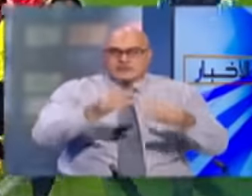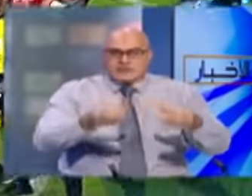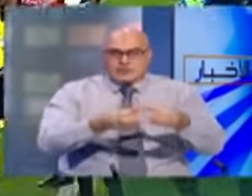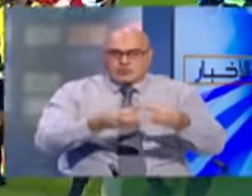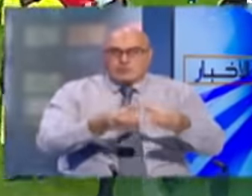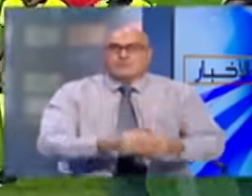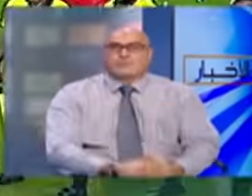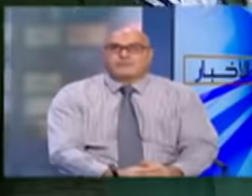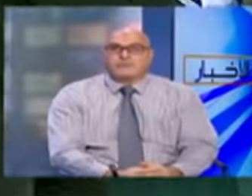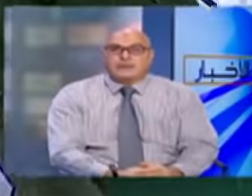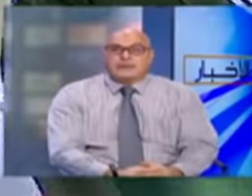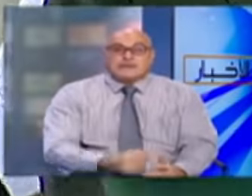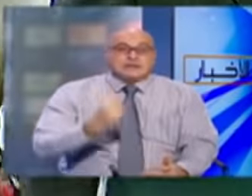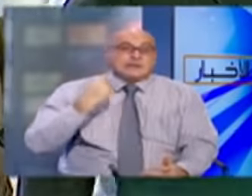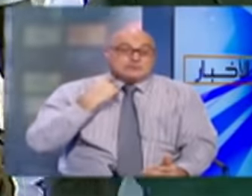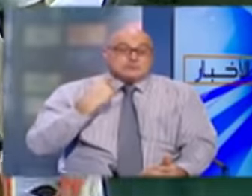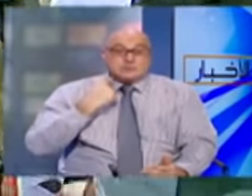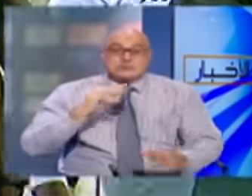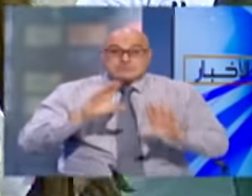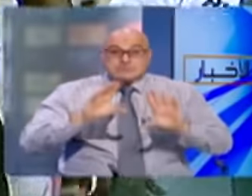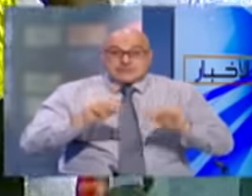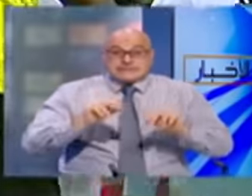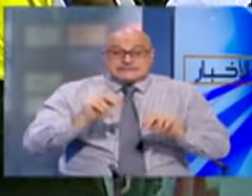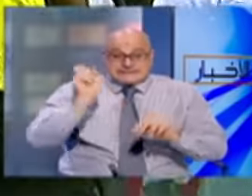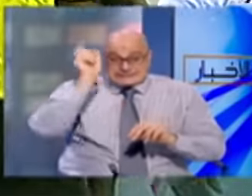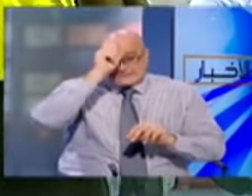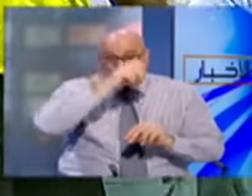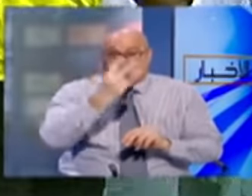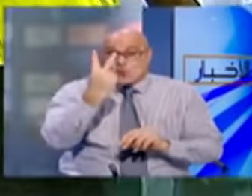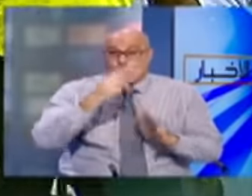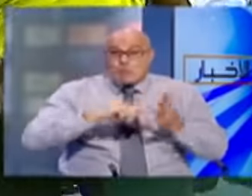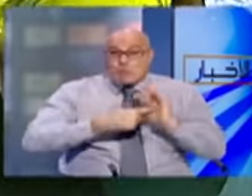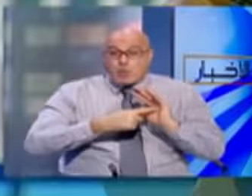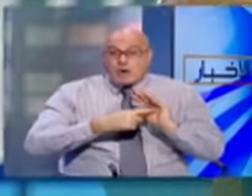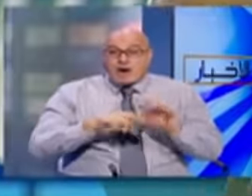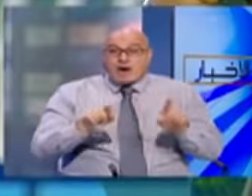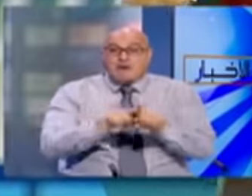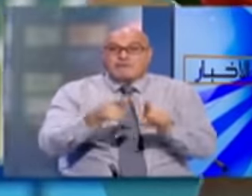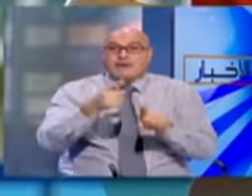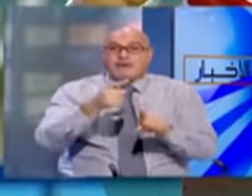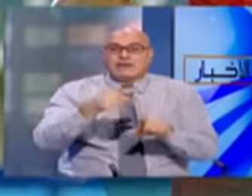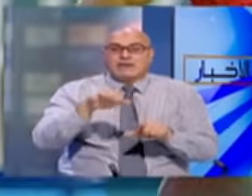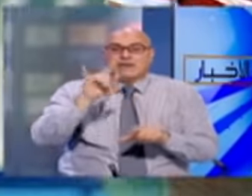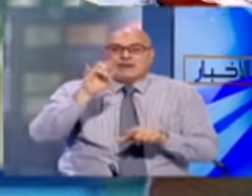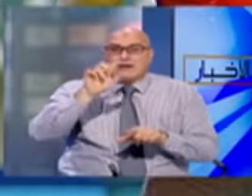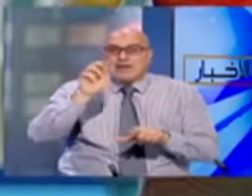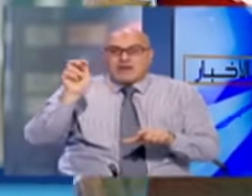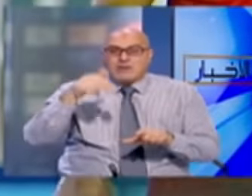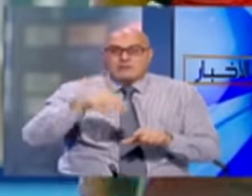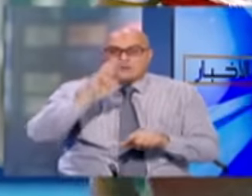وبهذه النتيجة يتواجد شباب الوزداد برصيد نقطتين مناصفة مع الهلال وتيبي